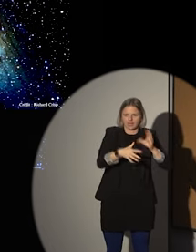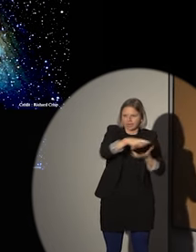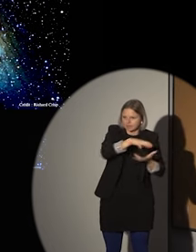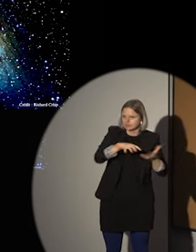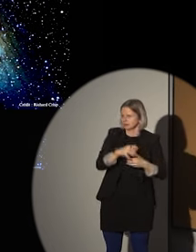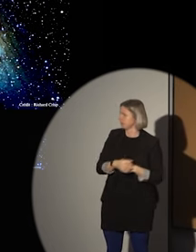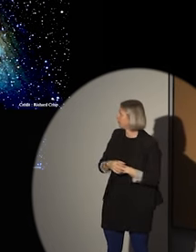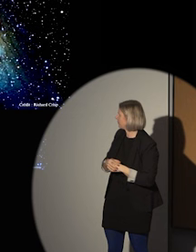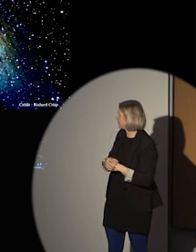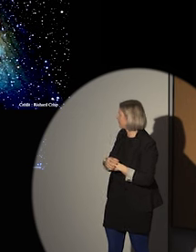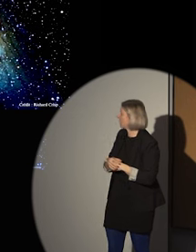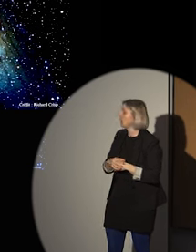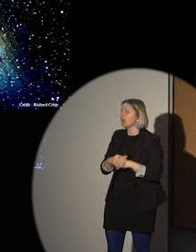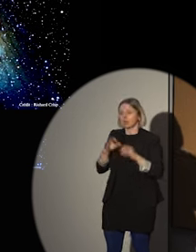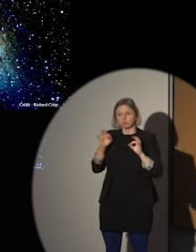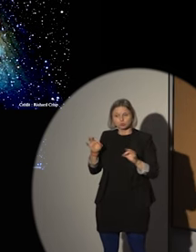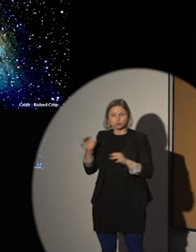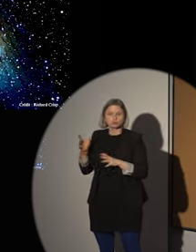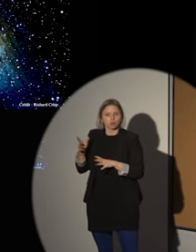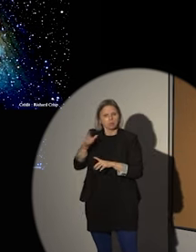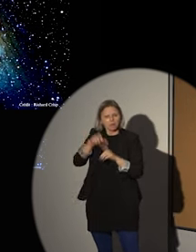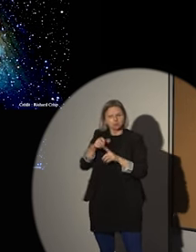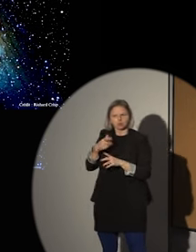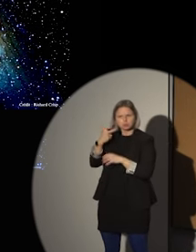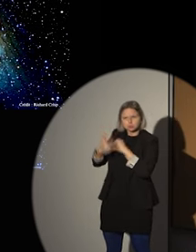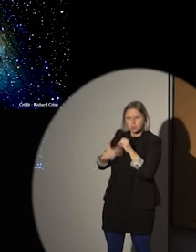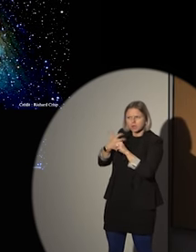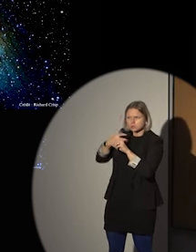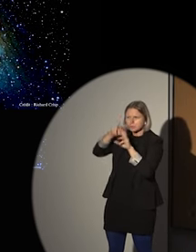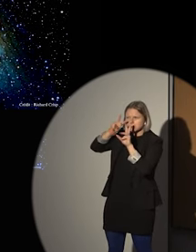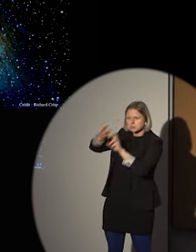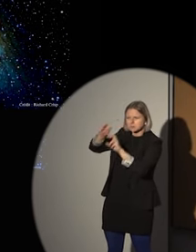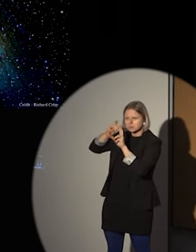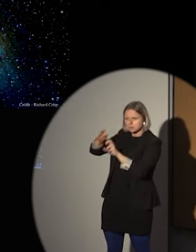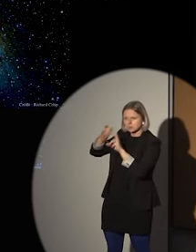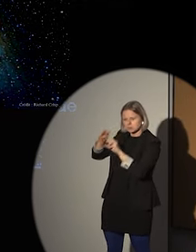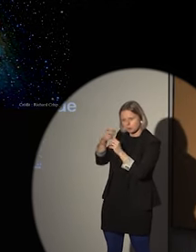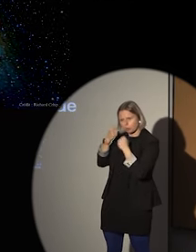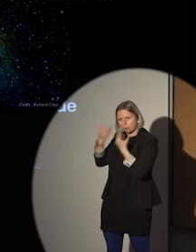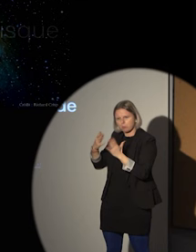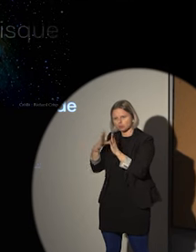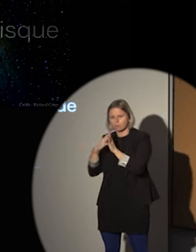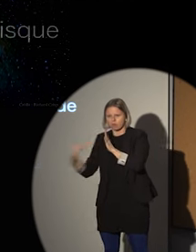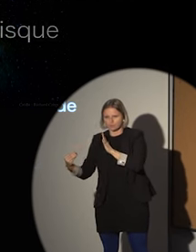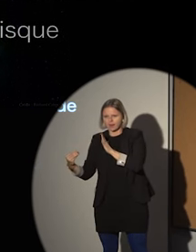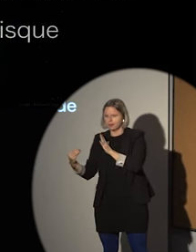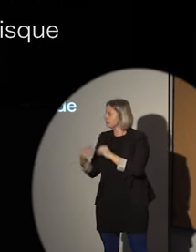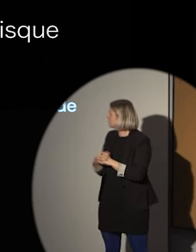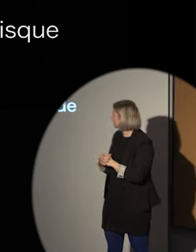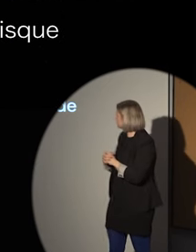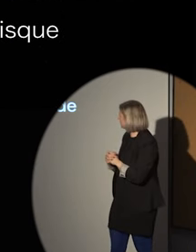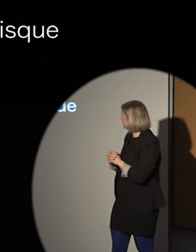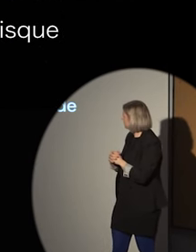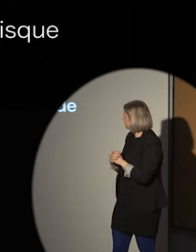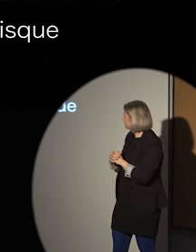on s'est mis à plusieurs, on a travaillé 3 ans là-dessus, sur mettre en place en fait, un modèle et essayer d'interpréter toutes